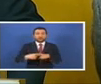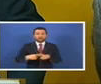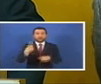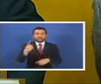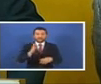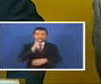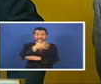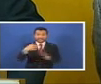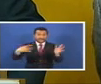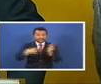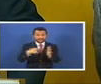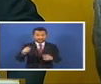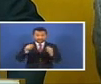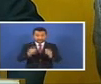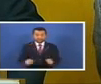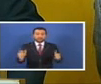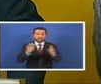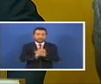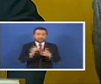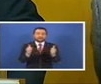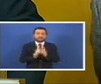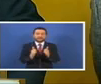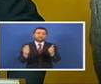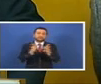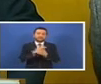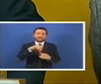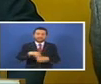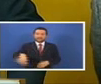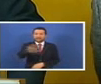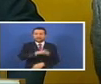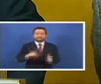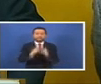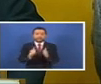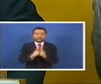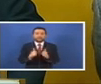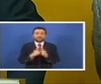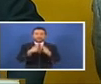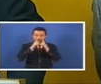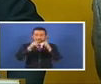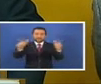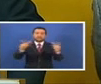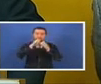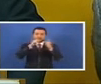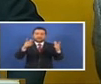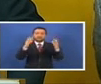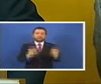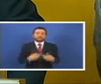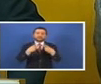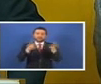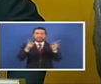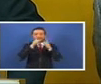geleceği hedefliyorsak, birlikte barış için hep birlikte yüksek sesle çağıralım,